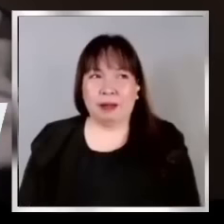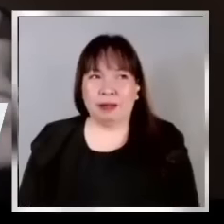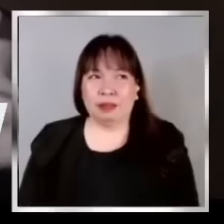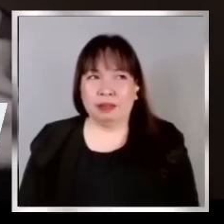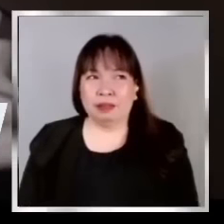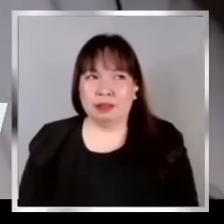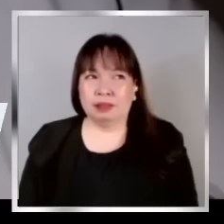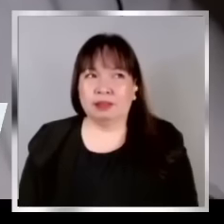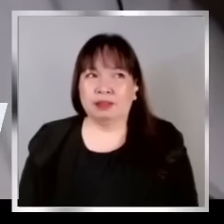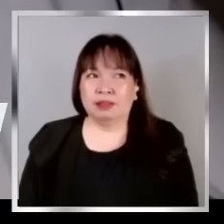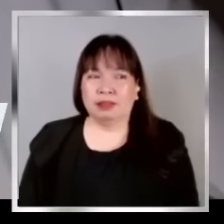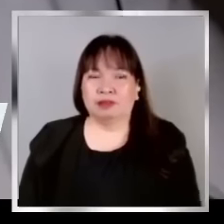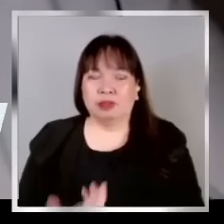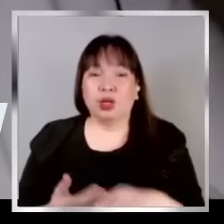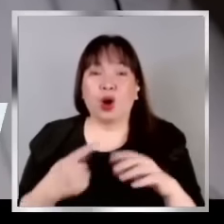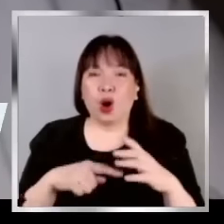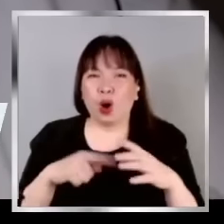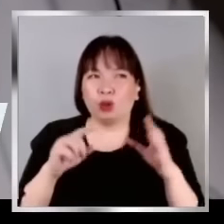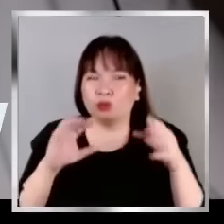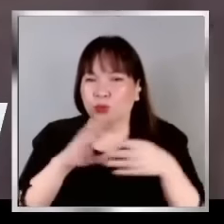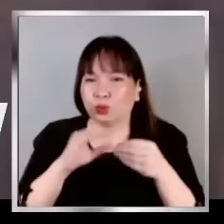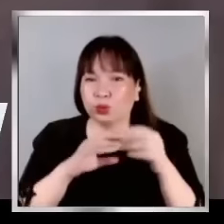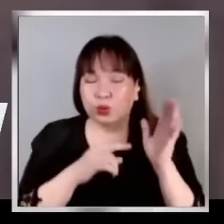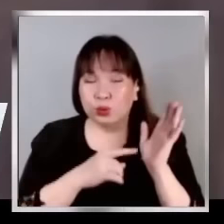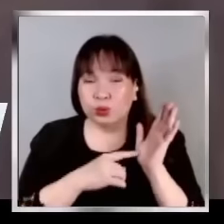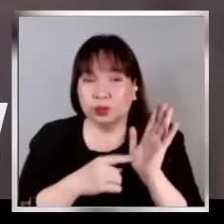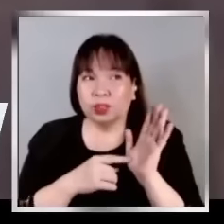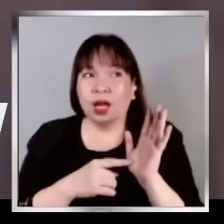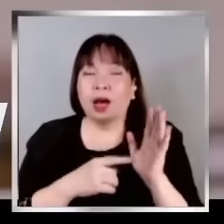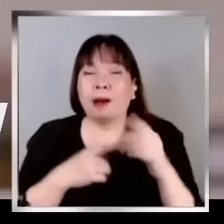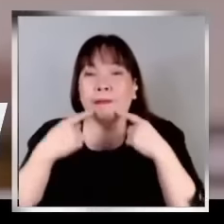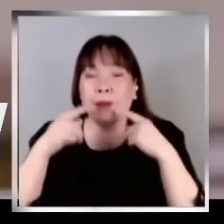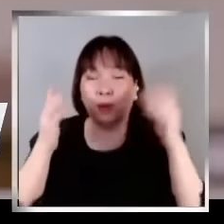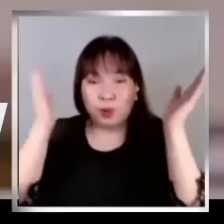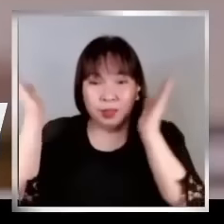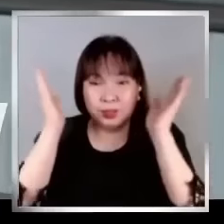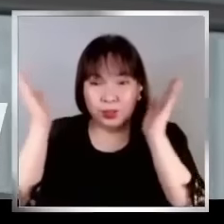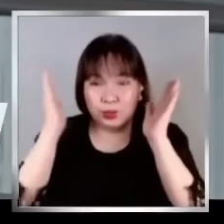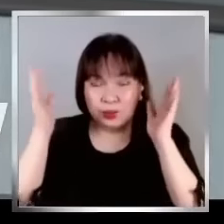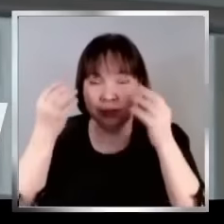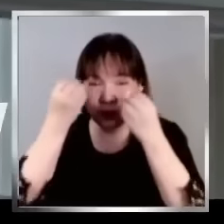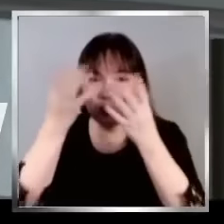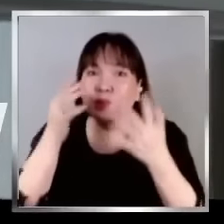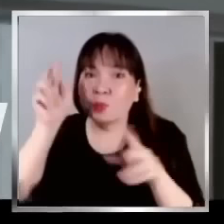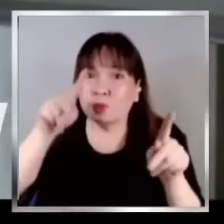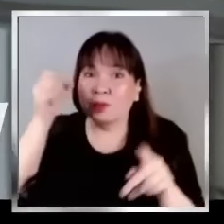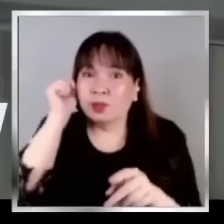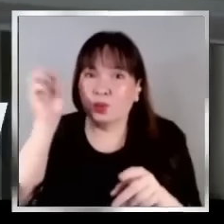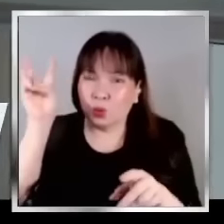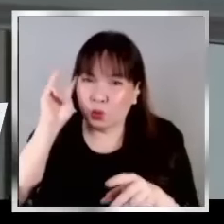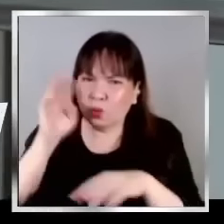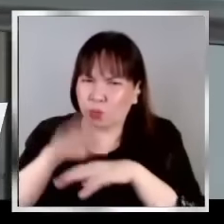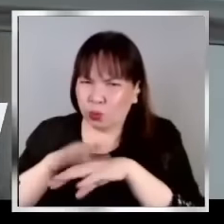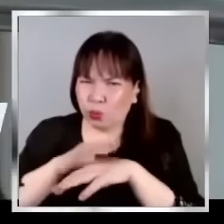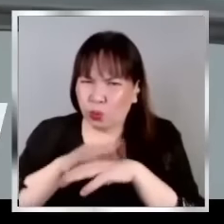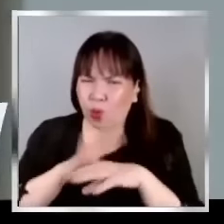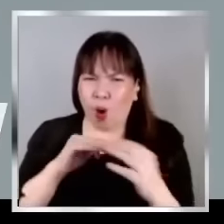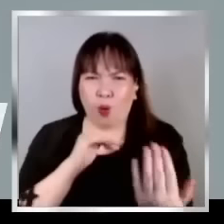Bahagi ito ng serye ng dramatized public service announcements para itaas ang awareness ng publiko kung paano matukoy